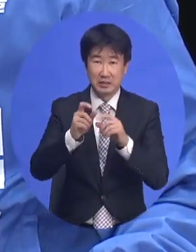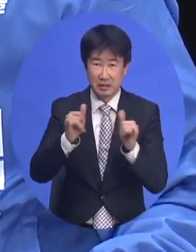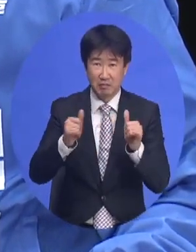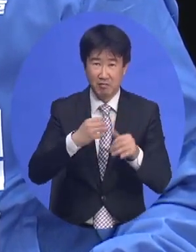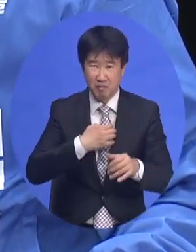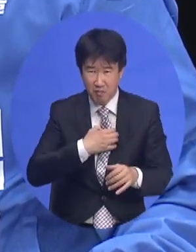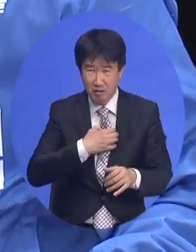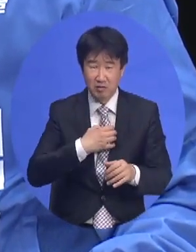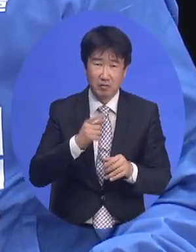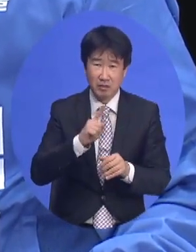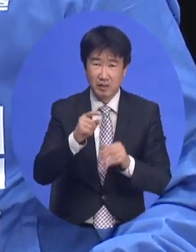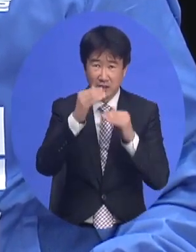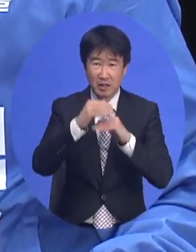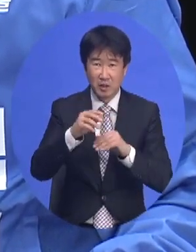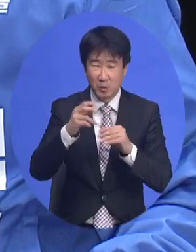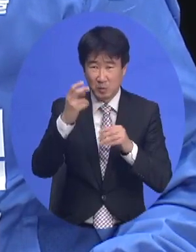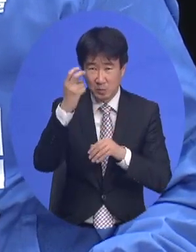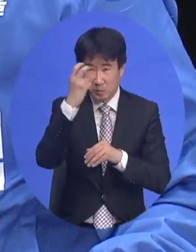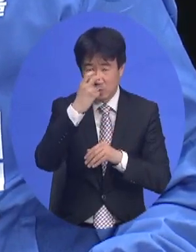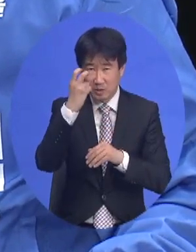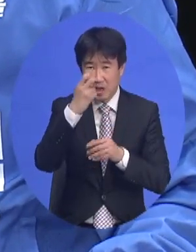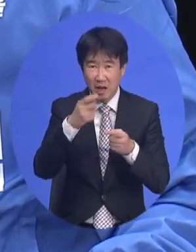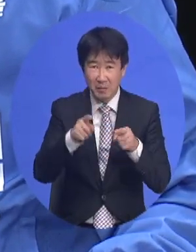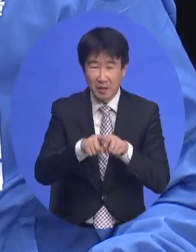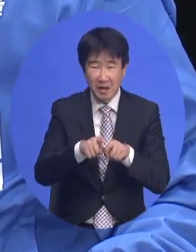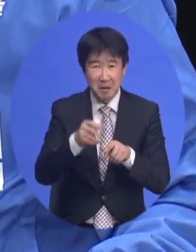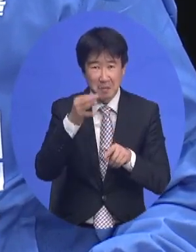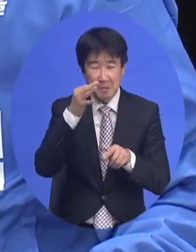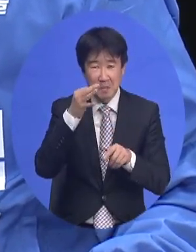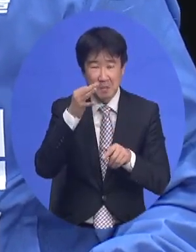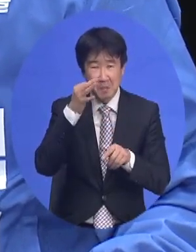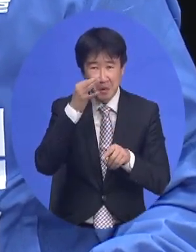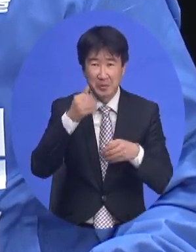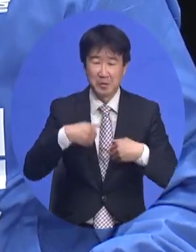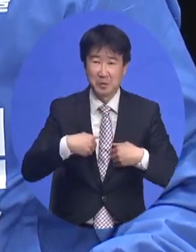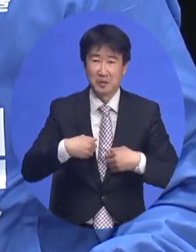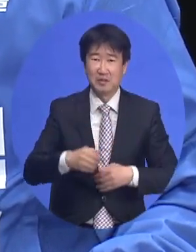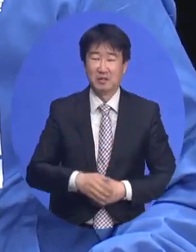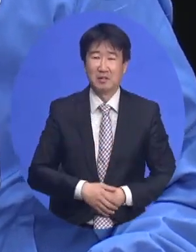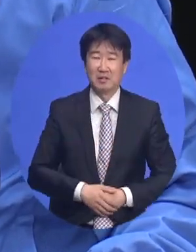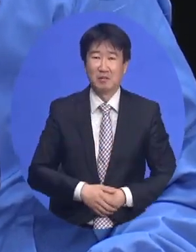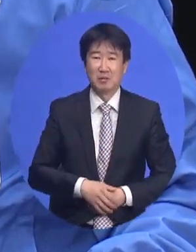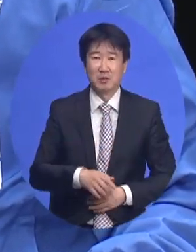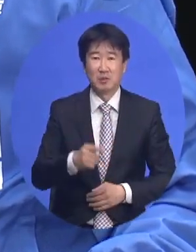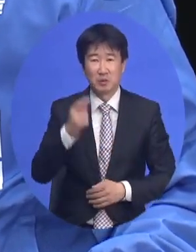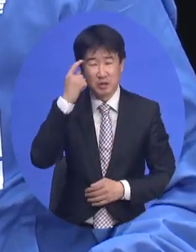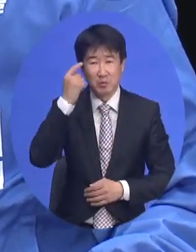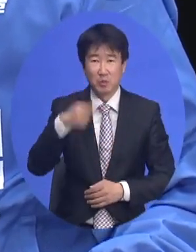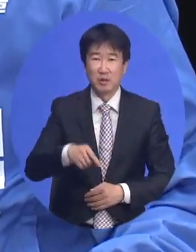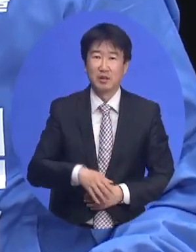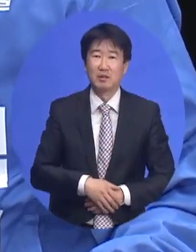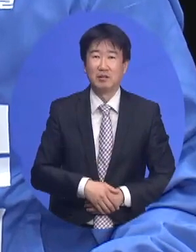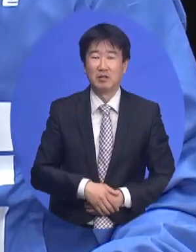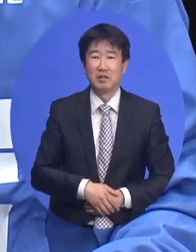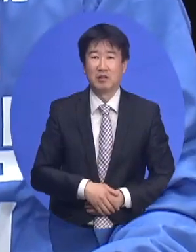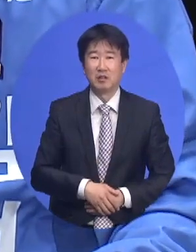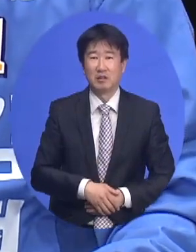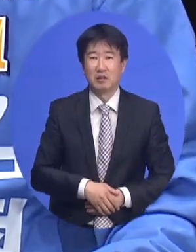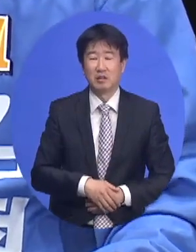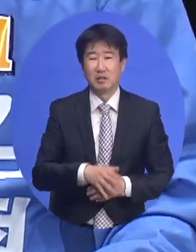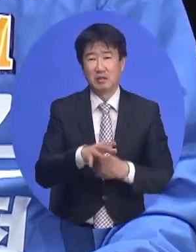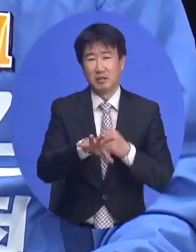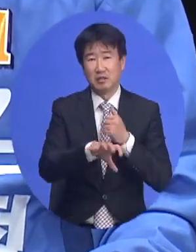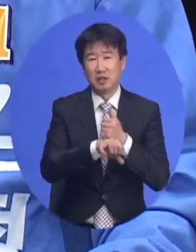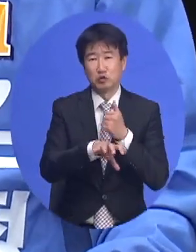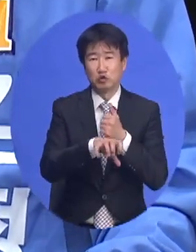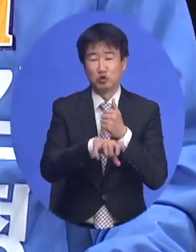우려한 사항들을 조사를 같이 해봐야 되지 않겠습니까? 어떻게 생각하십니까? 장유